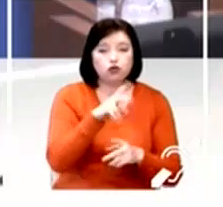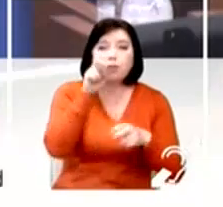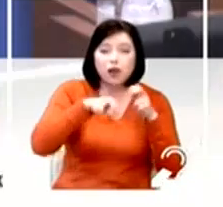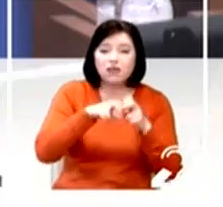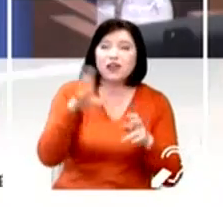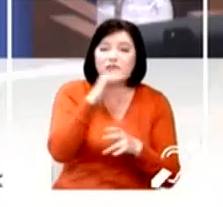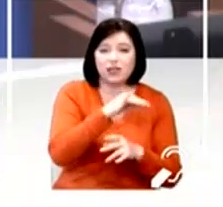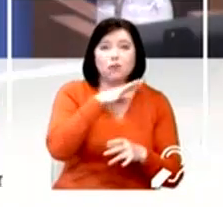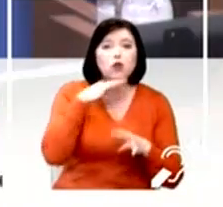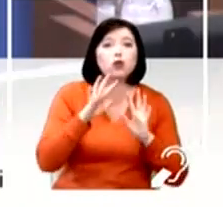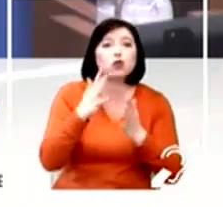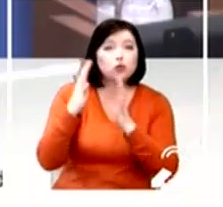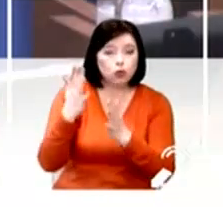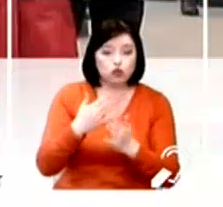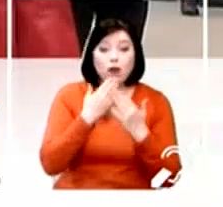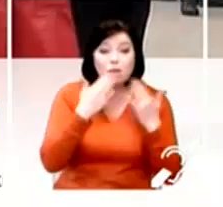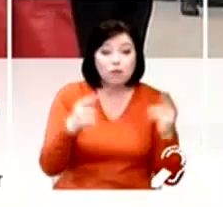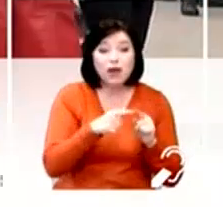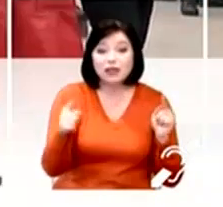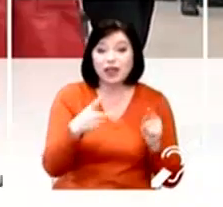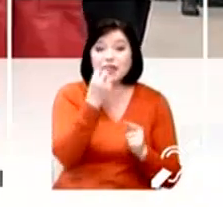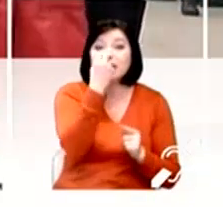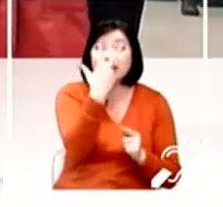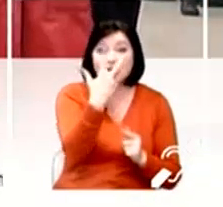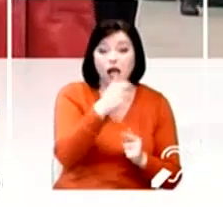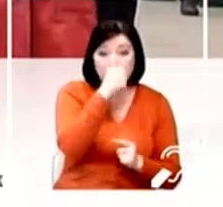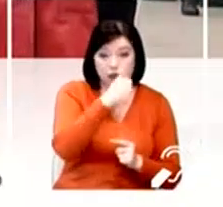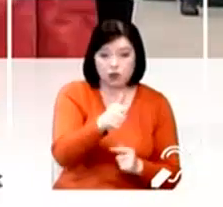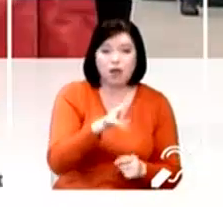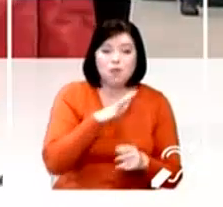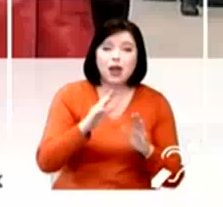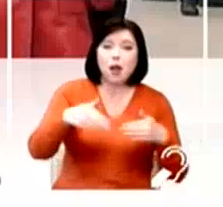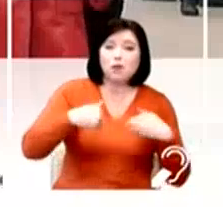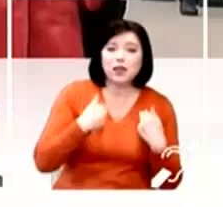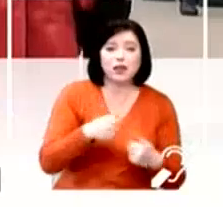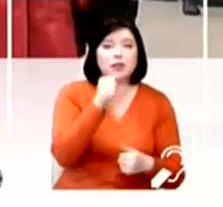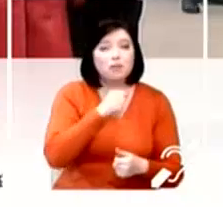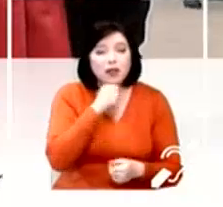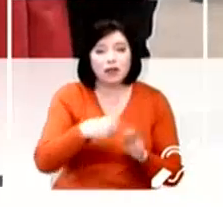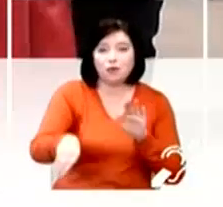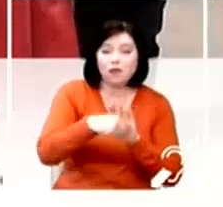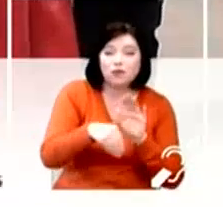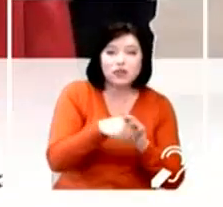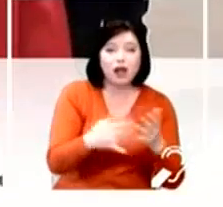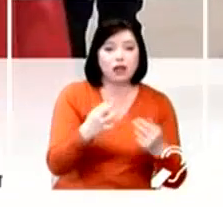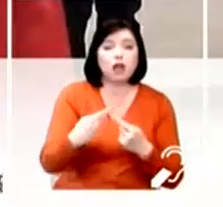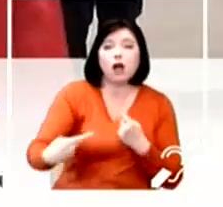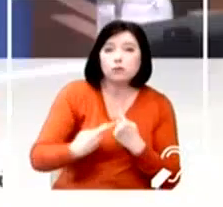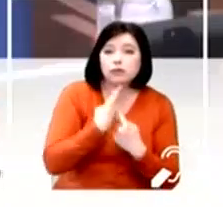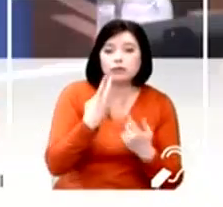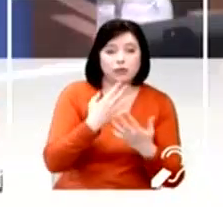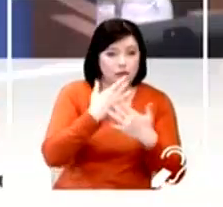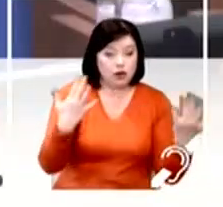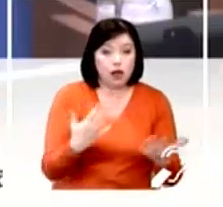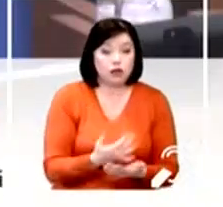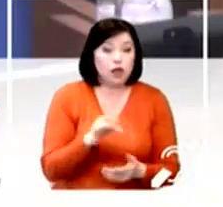au avut loc pe parcursul a ultimilor 13 luni. Au fost supuse diferitor încercări, inclusiv și presiuni. Ori atunci